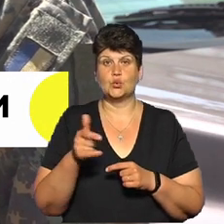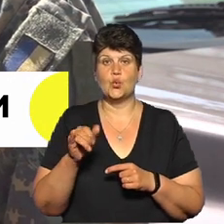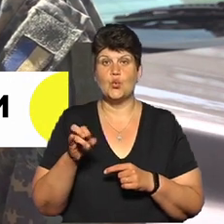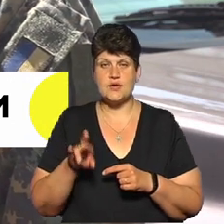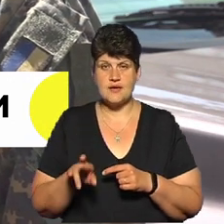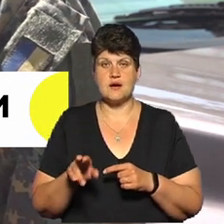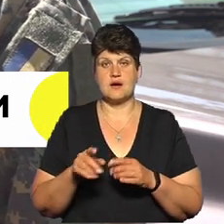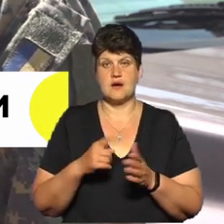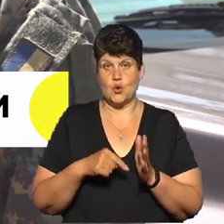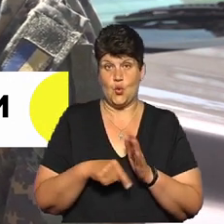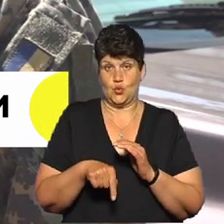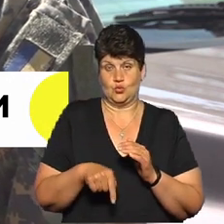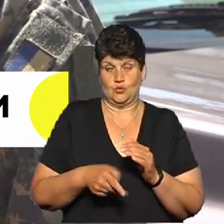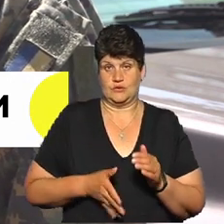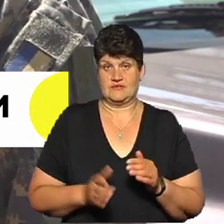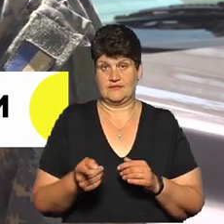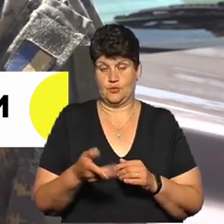Тернополя, враховуючи те, що